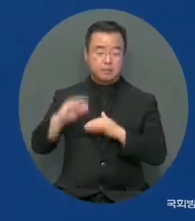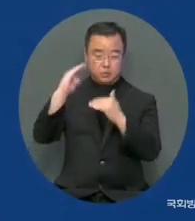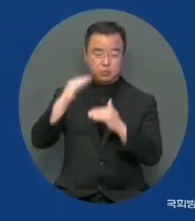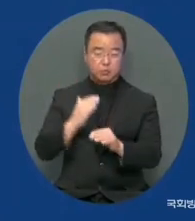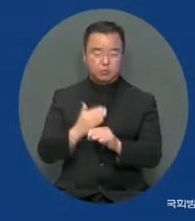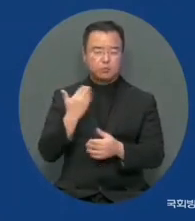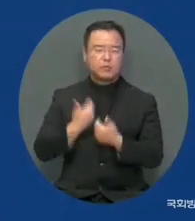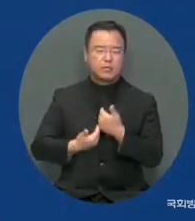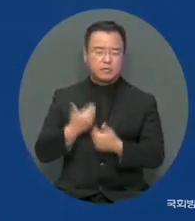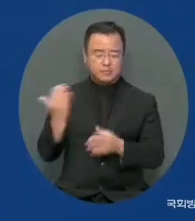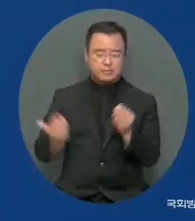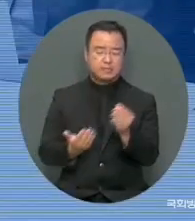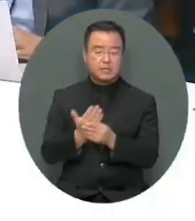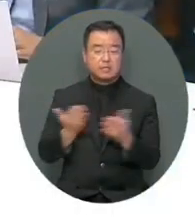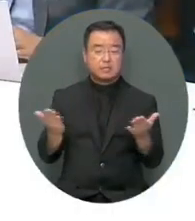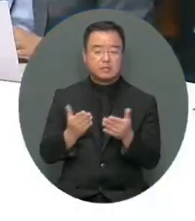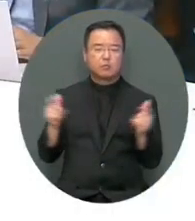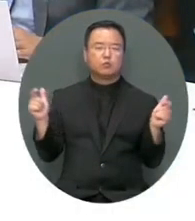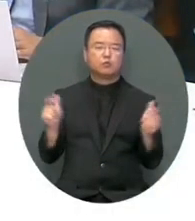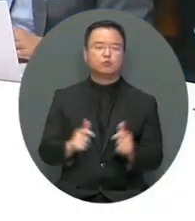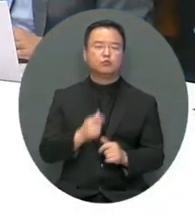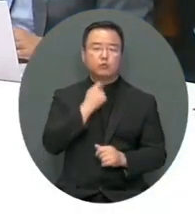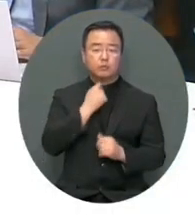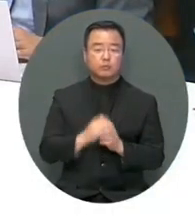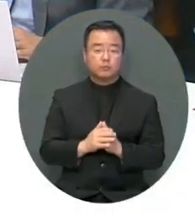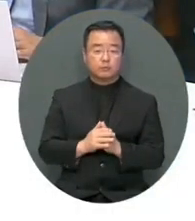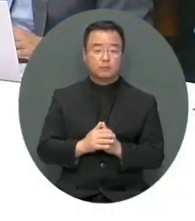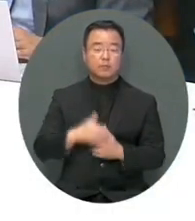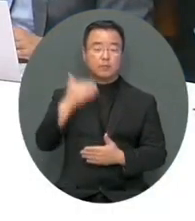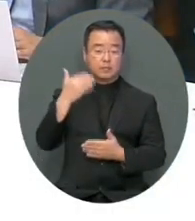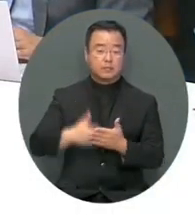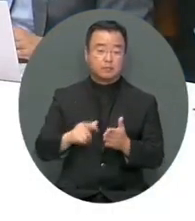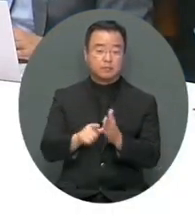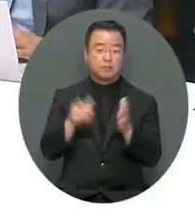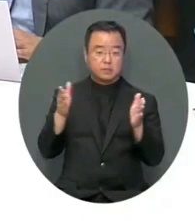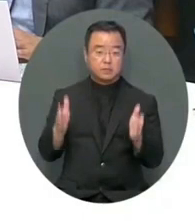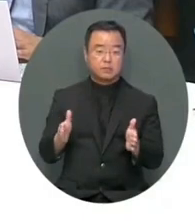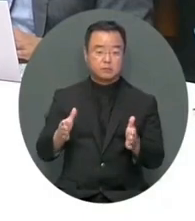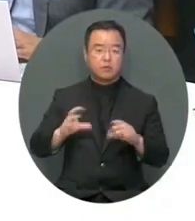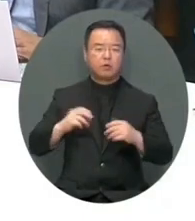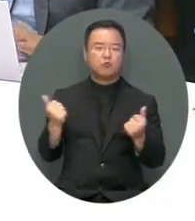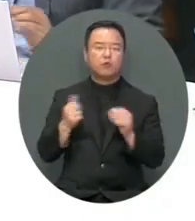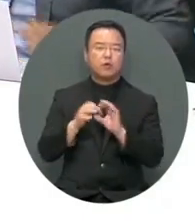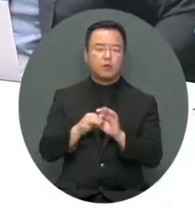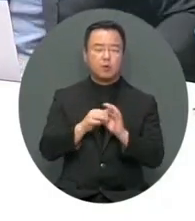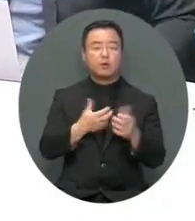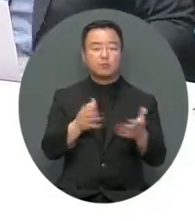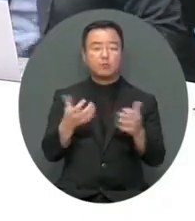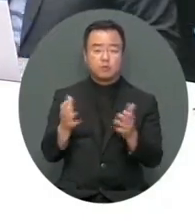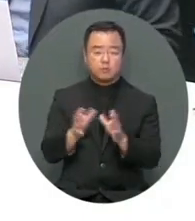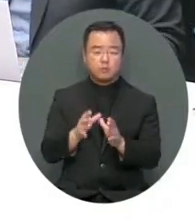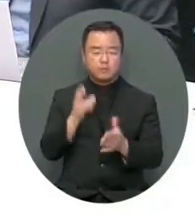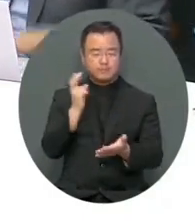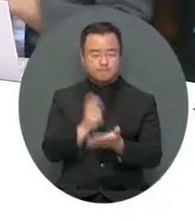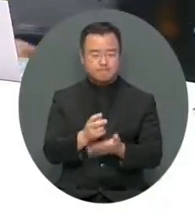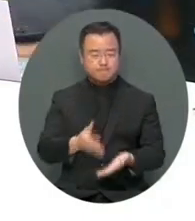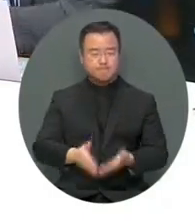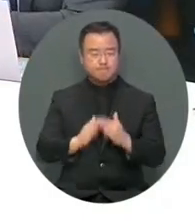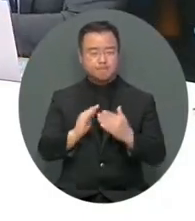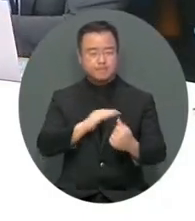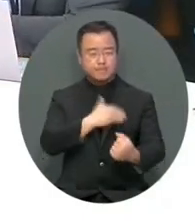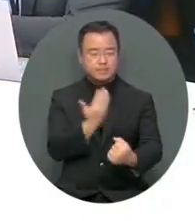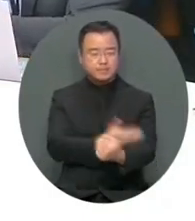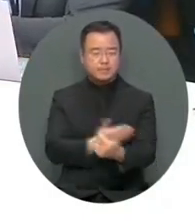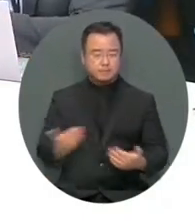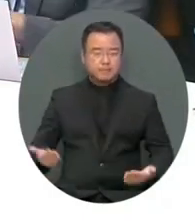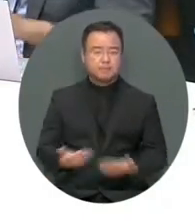갈등을 줄여나가겠습니다. 이를 위해 남은 임기 동안 국회 관련 기관이 입법 역량을 높이는 데